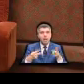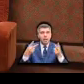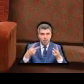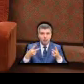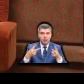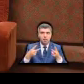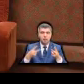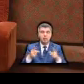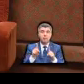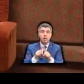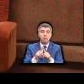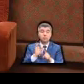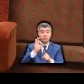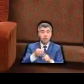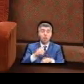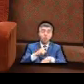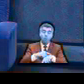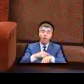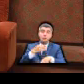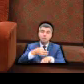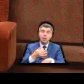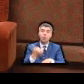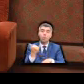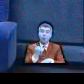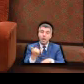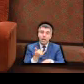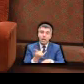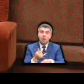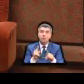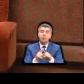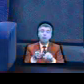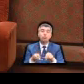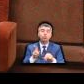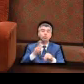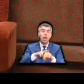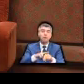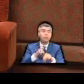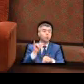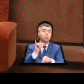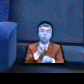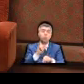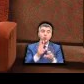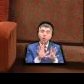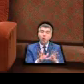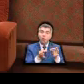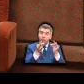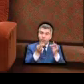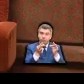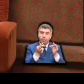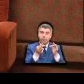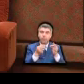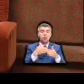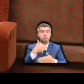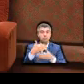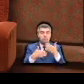يحتاج فعلا الى جدوله زمنيه لنقل السلطات، لان نقل السلطات ماشي مساله بسيطه، نقل السلطات لا في